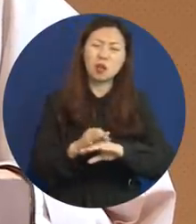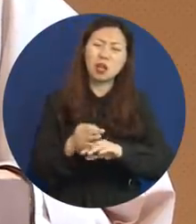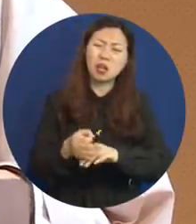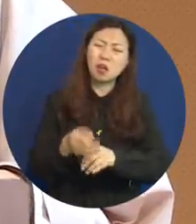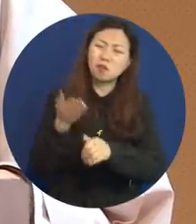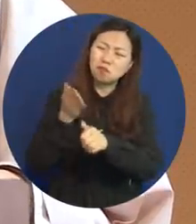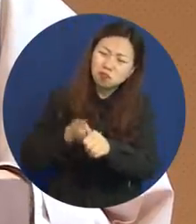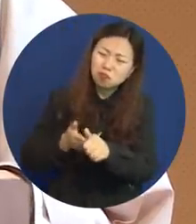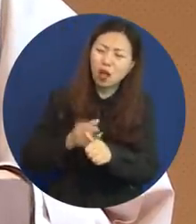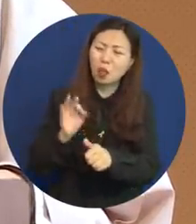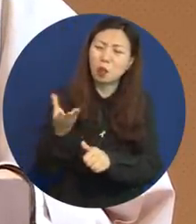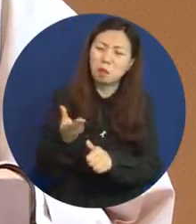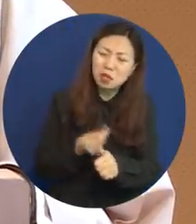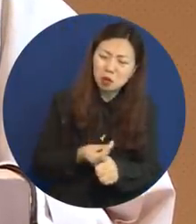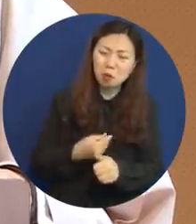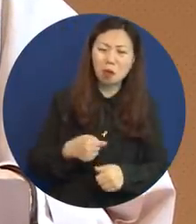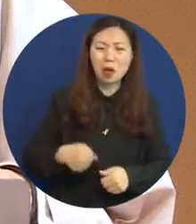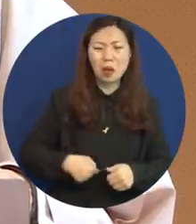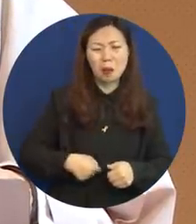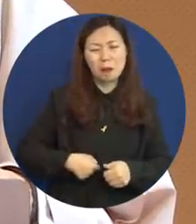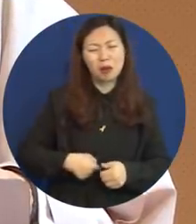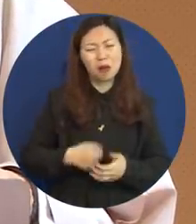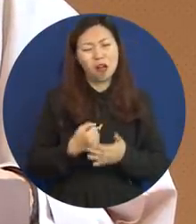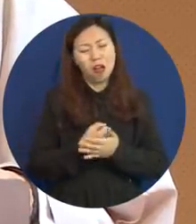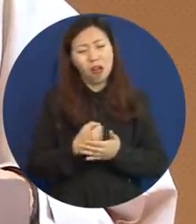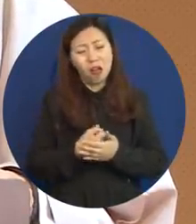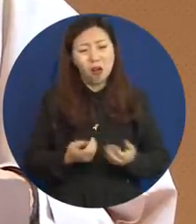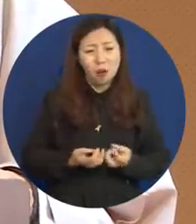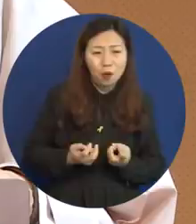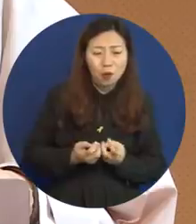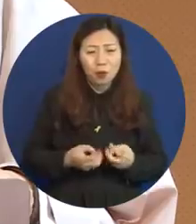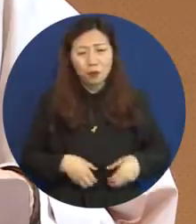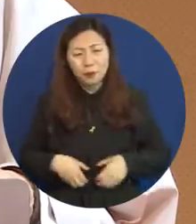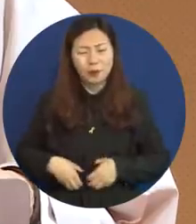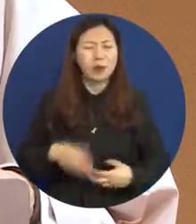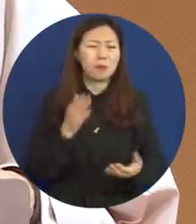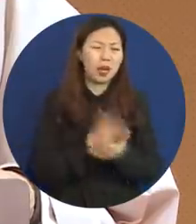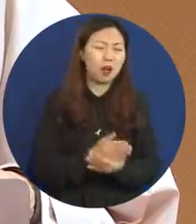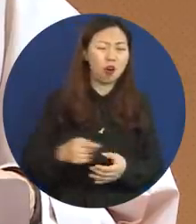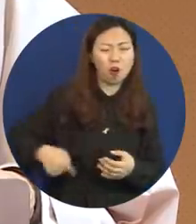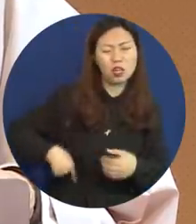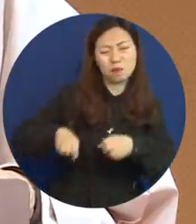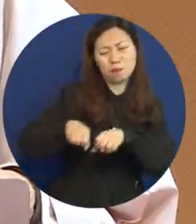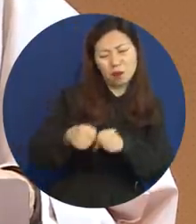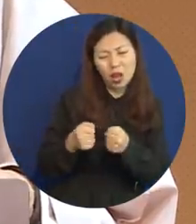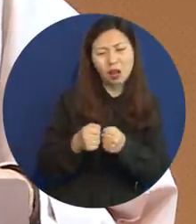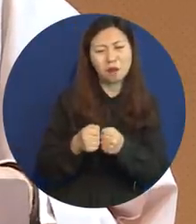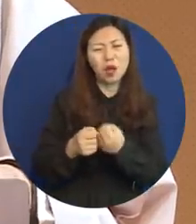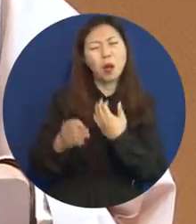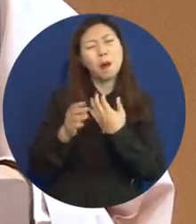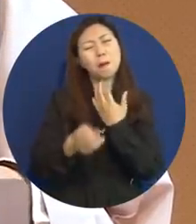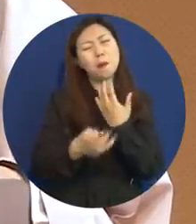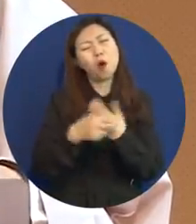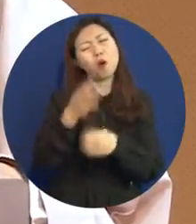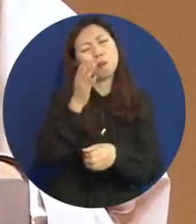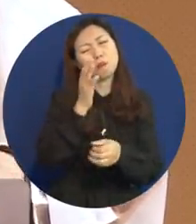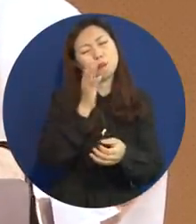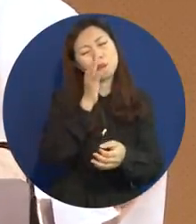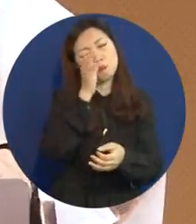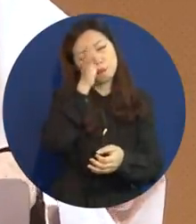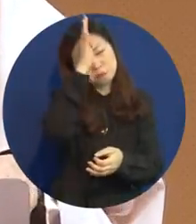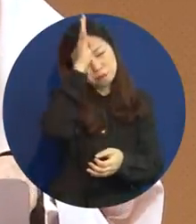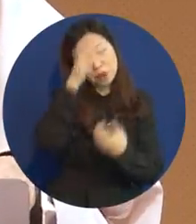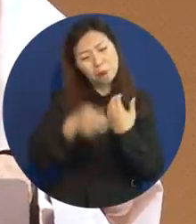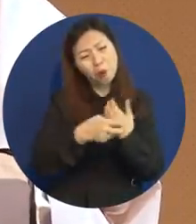하고 가슴 졸이고 그렇게 살 필요 뭐 있어. 그래가지고 또 허리 다치면 그번돈 이상 병원비 더 들고 그러는데 여보.